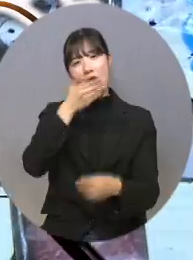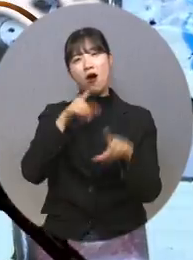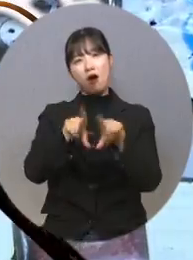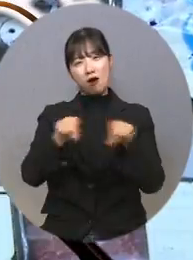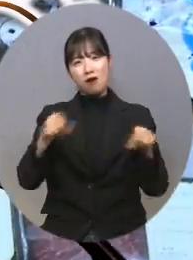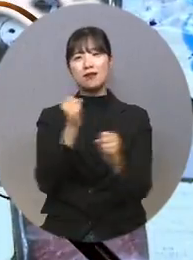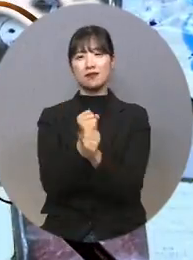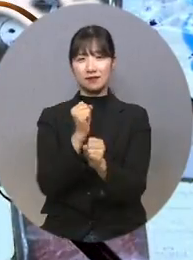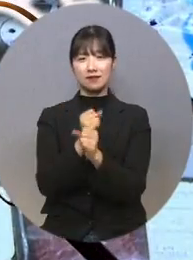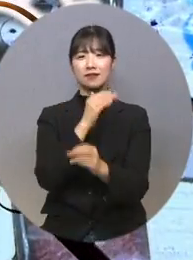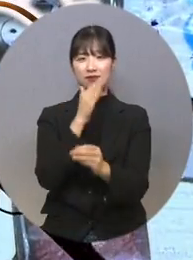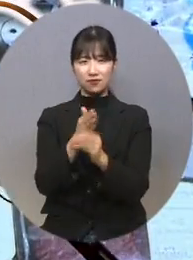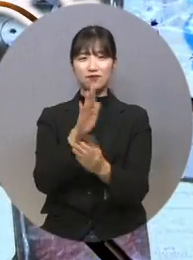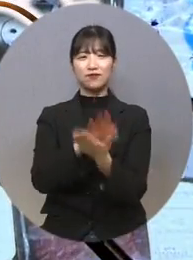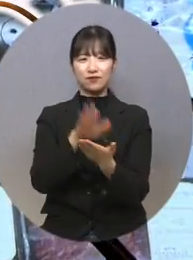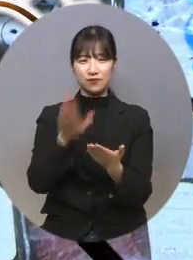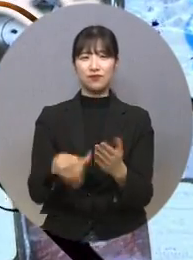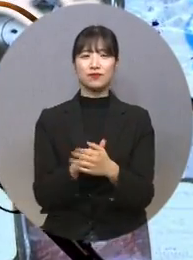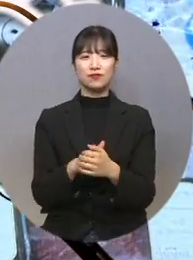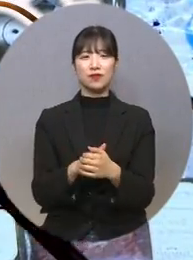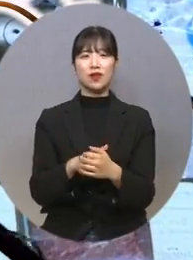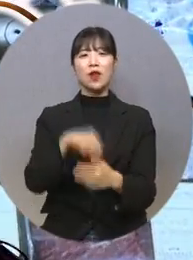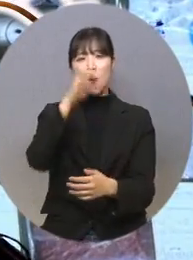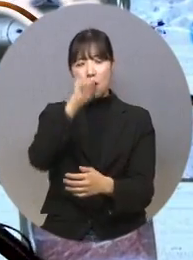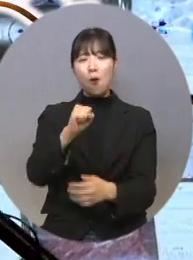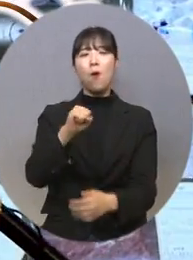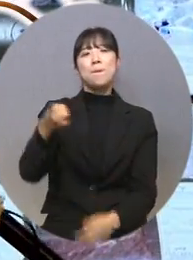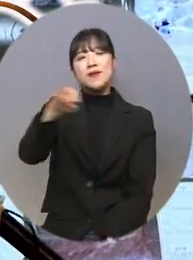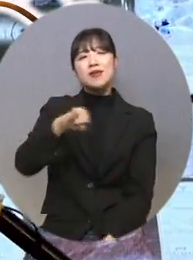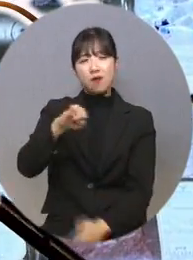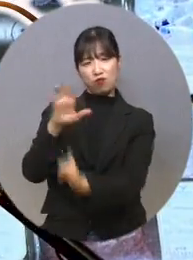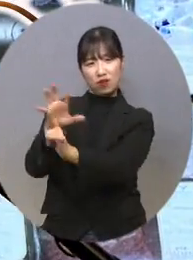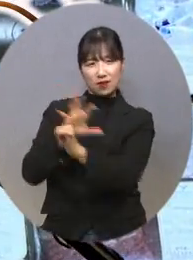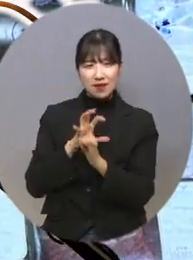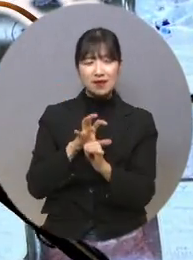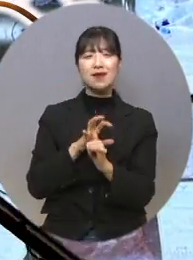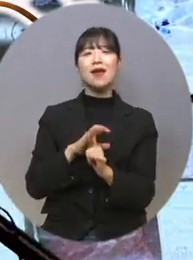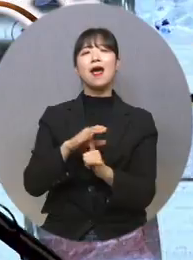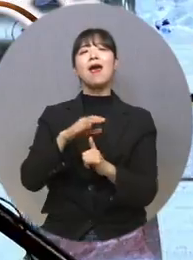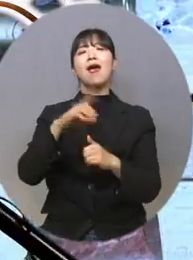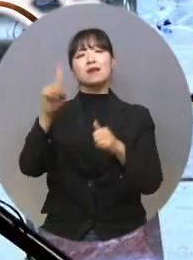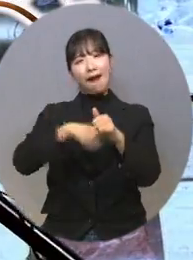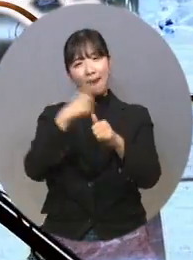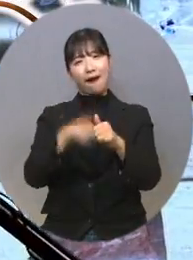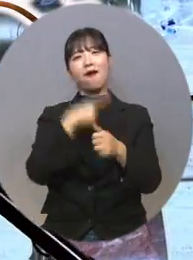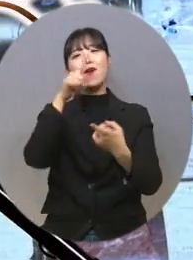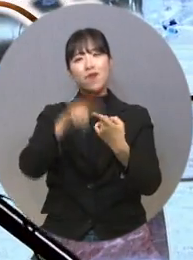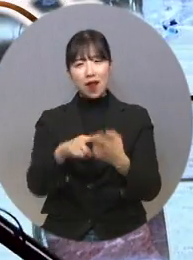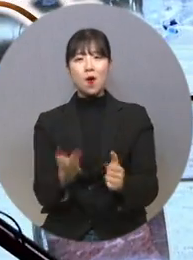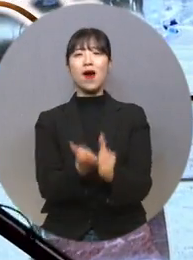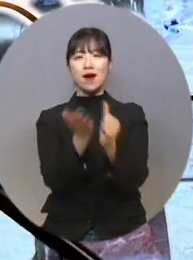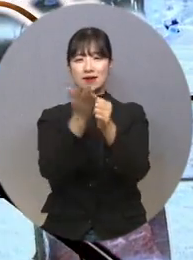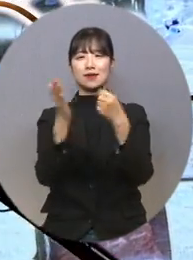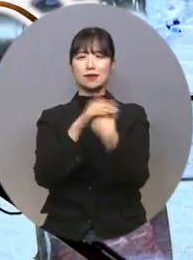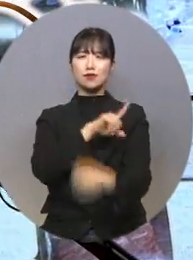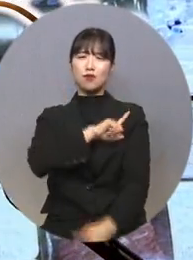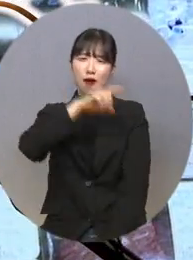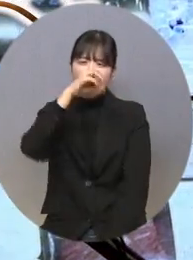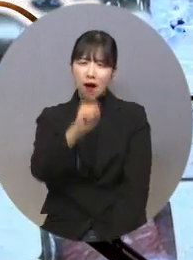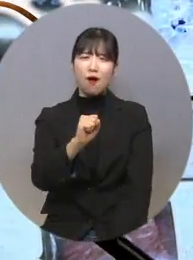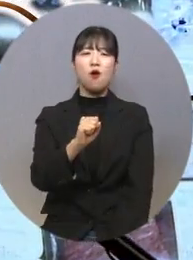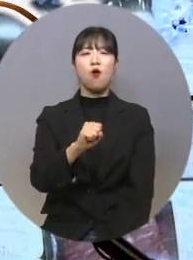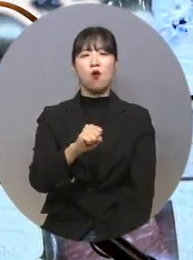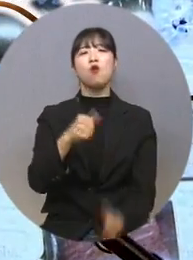있습니다. 유용 미생물을 이용해 친환경 양식을 하기 때문에 최고의 품질과 최고의